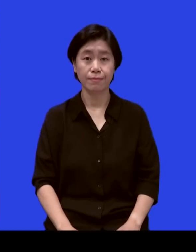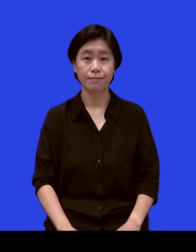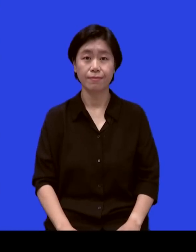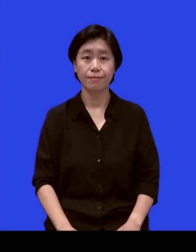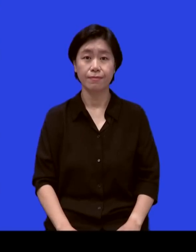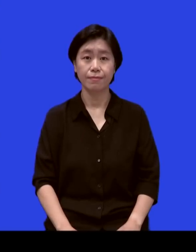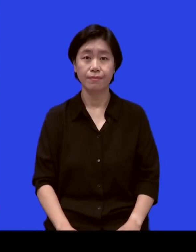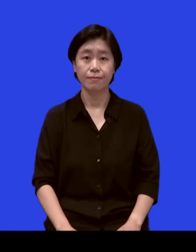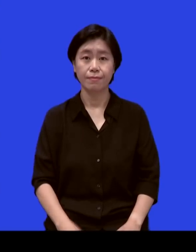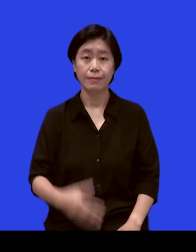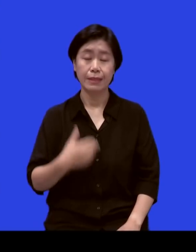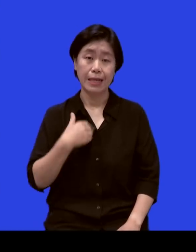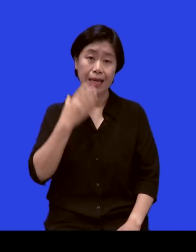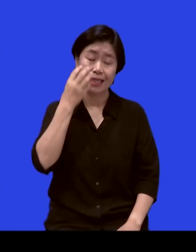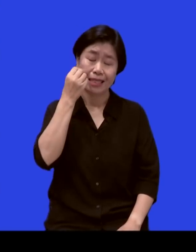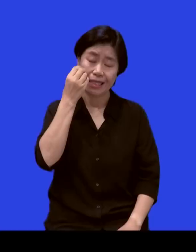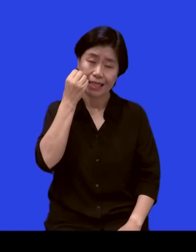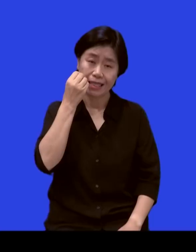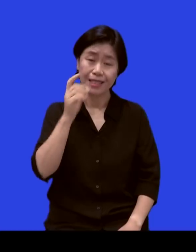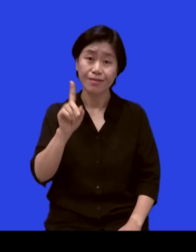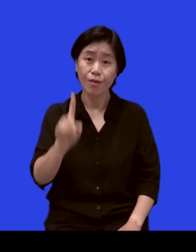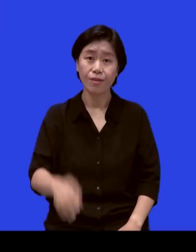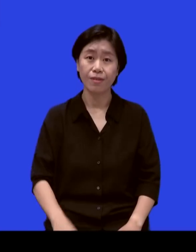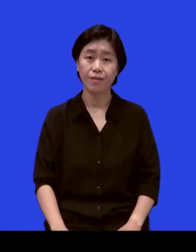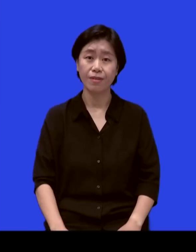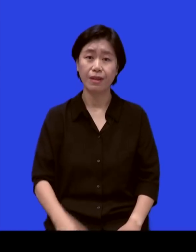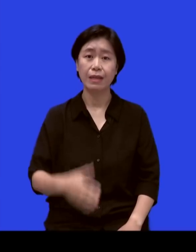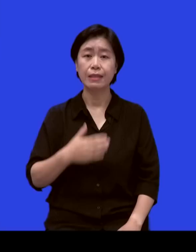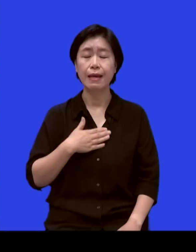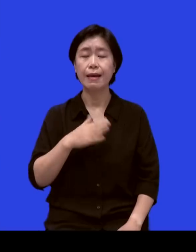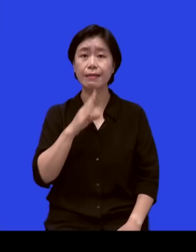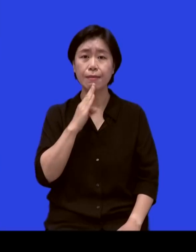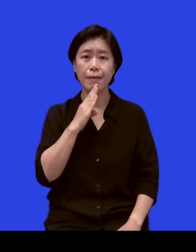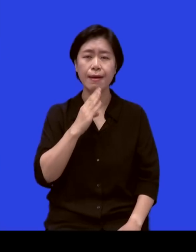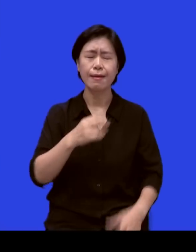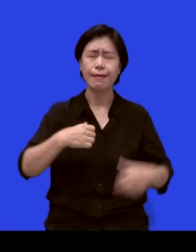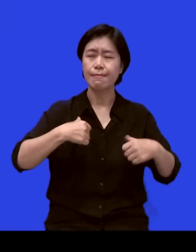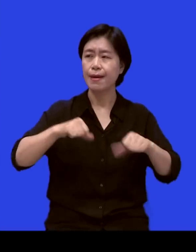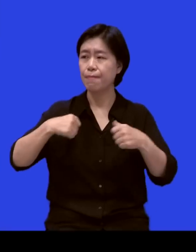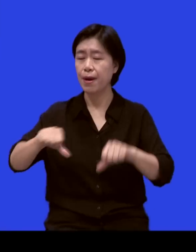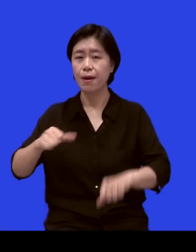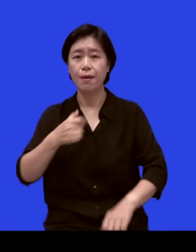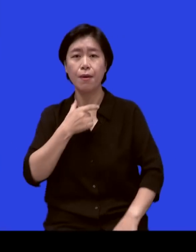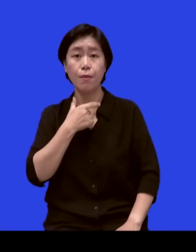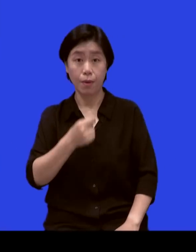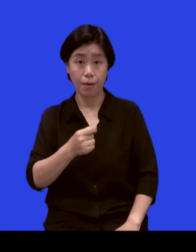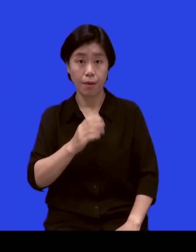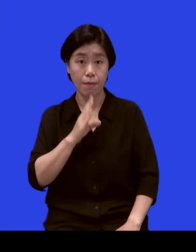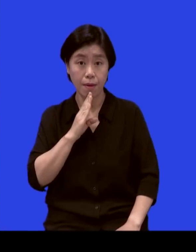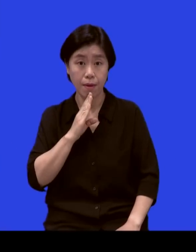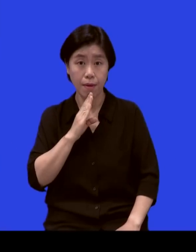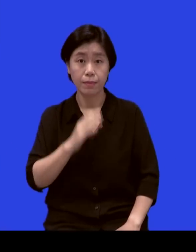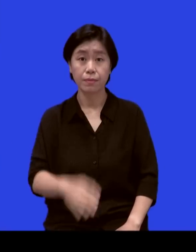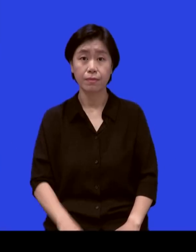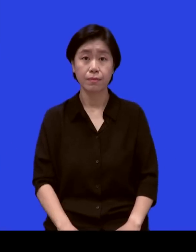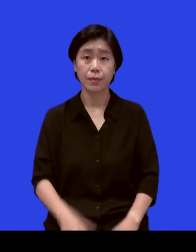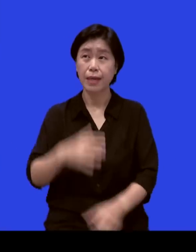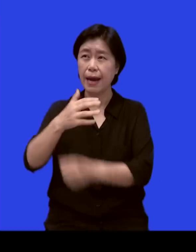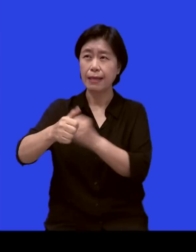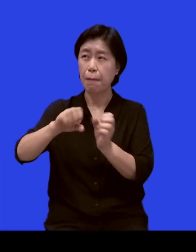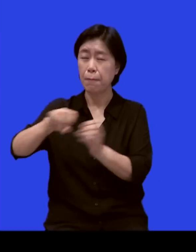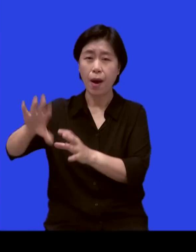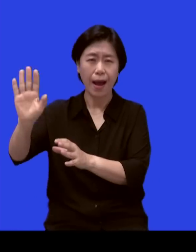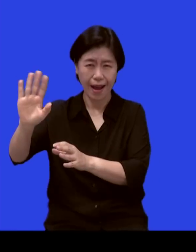제가 너무 희한한 일이 이거예요. 그냥 다 그만둬야 되는데 그러니까 실질적으로 다 그냥 하나님을 팽개치는 게